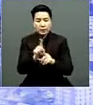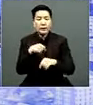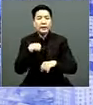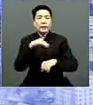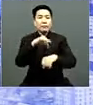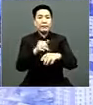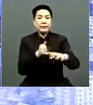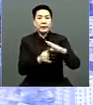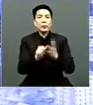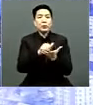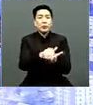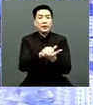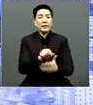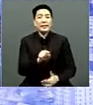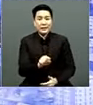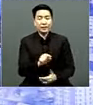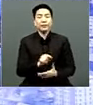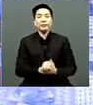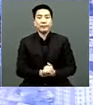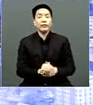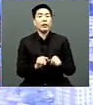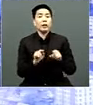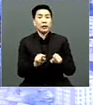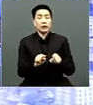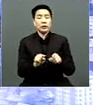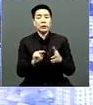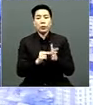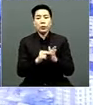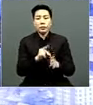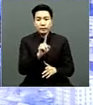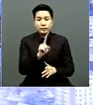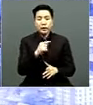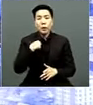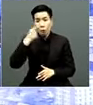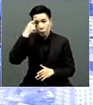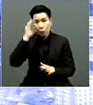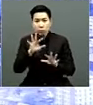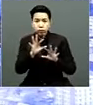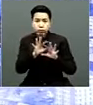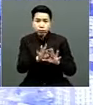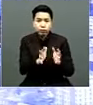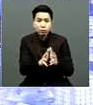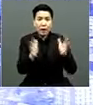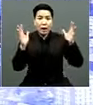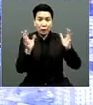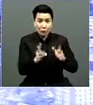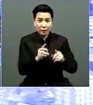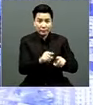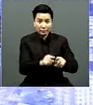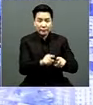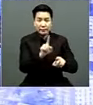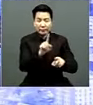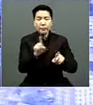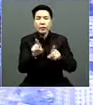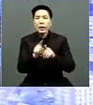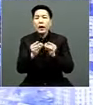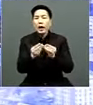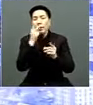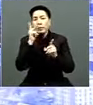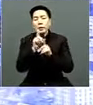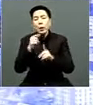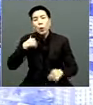ไปใช้บริการซึ่งก็ด้านหนึ่งก็คือรับทราบความหนาแน่นอีกด้านหนึ่งก็คือเอาไว้ที่เรียกว่าให้